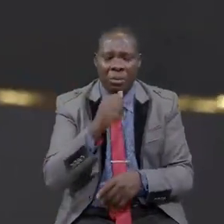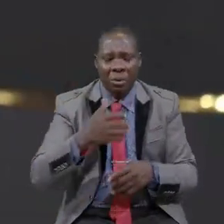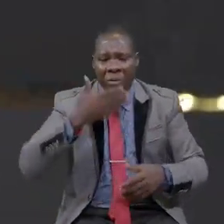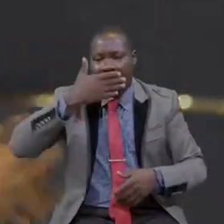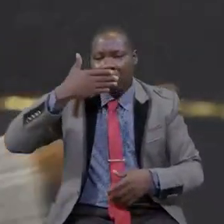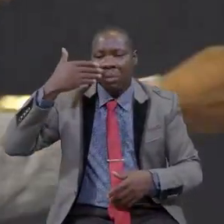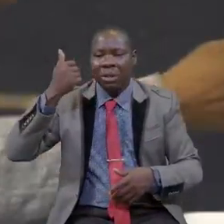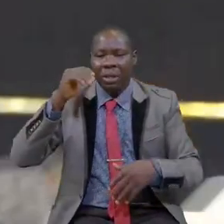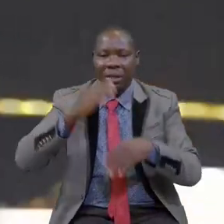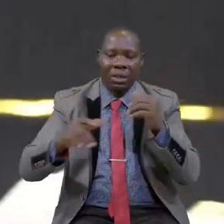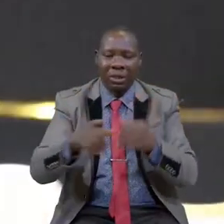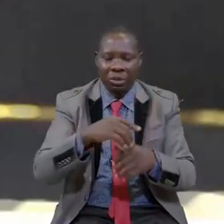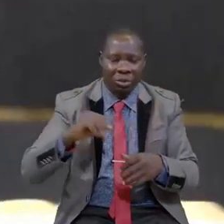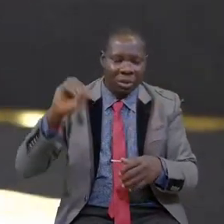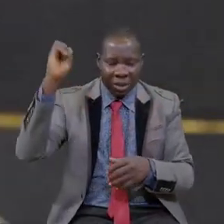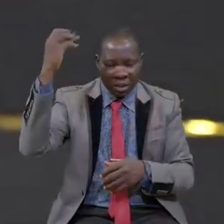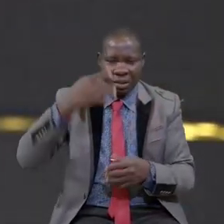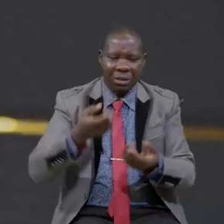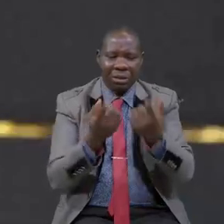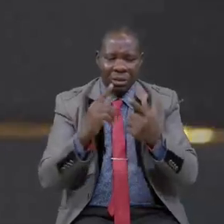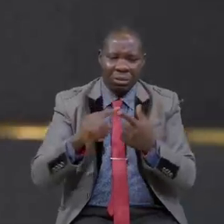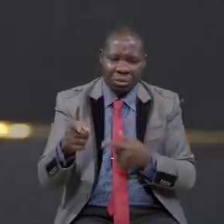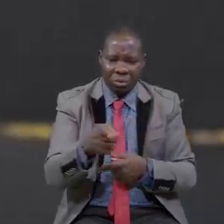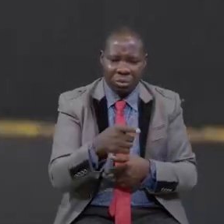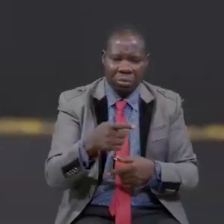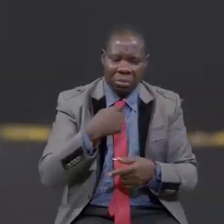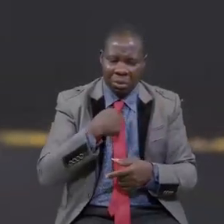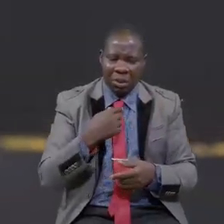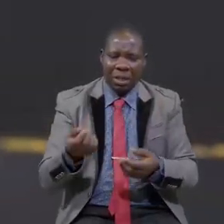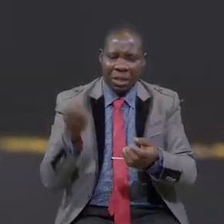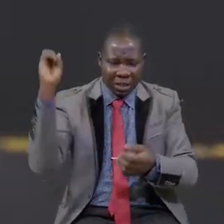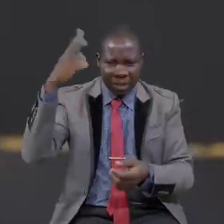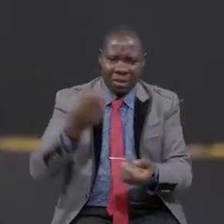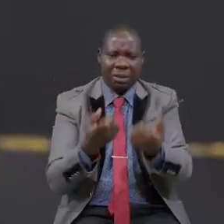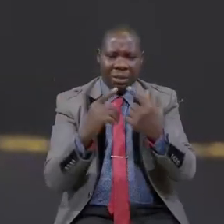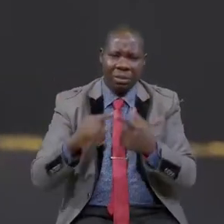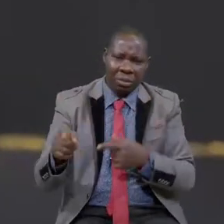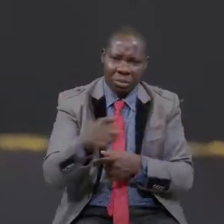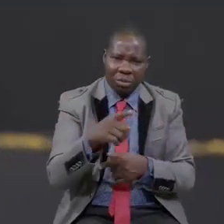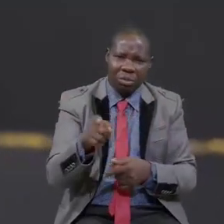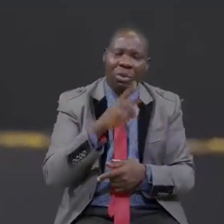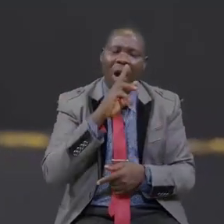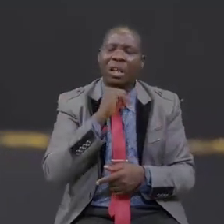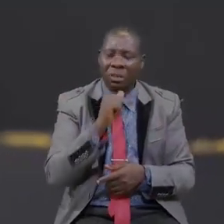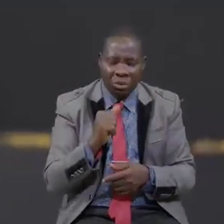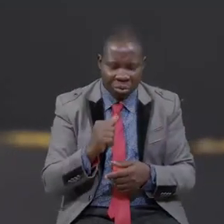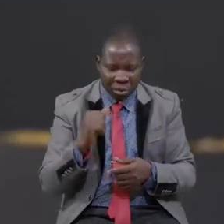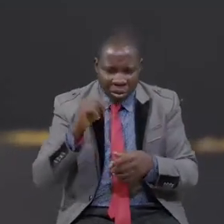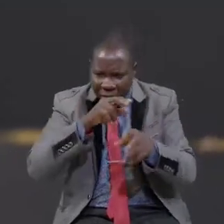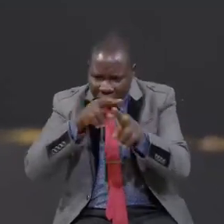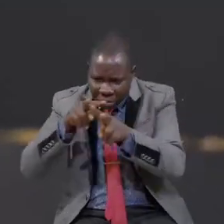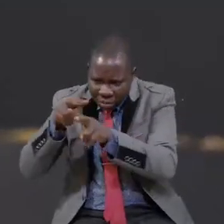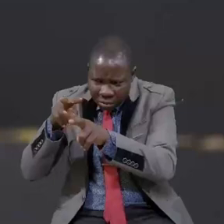toi. C'est la grâce qui m'est parvenue. La grâce aussi t'est parvenue. Tu ne cherches pas